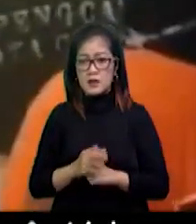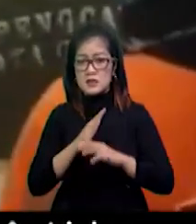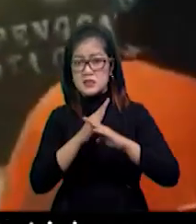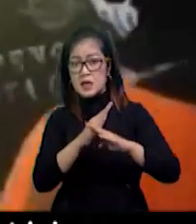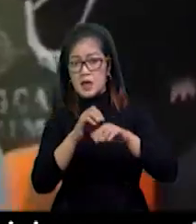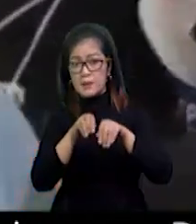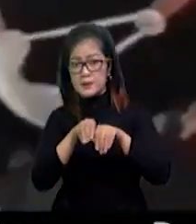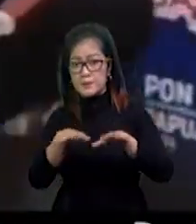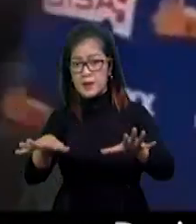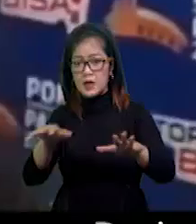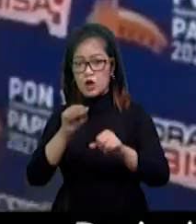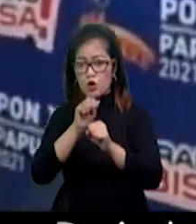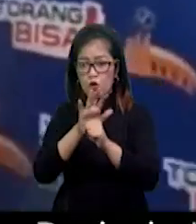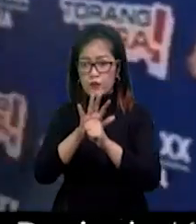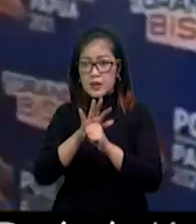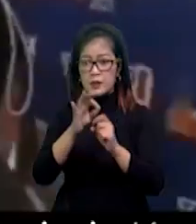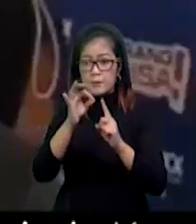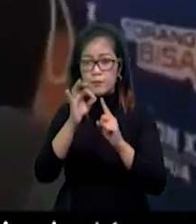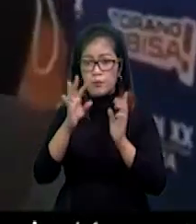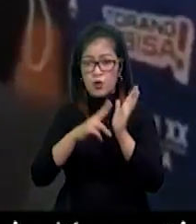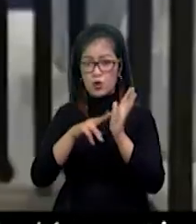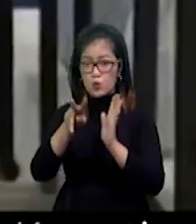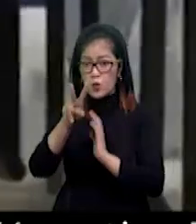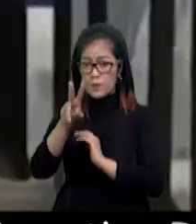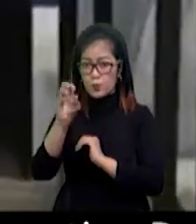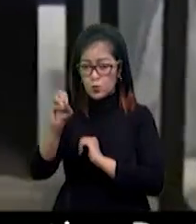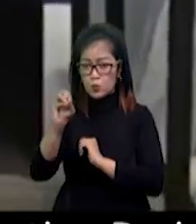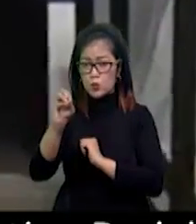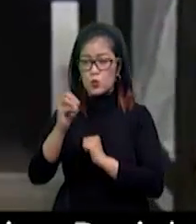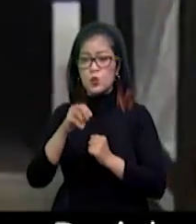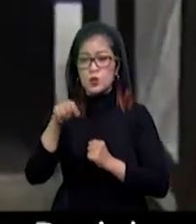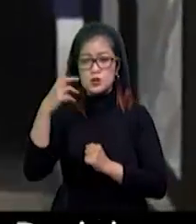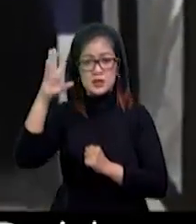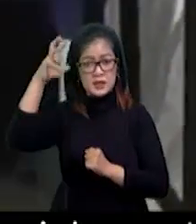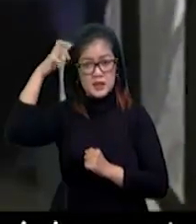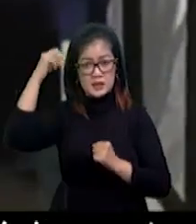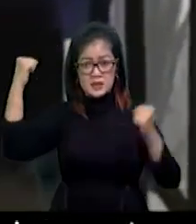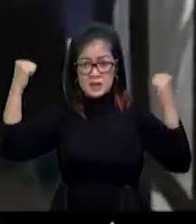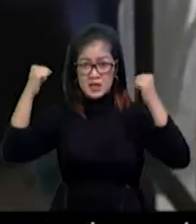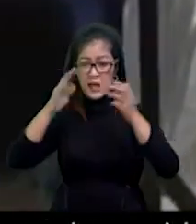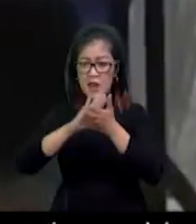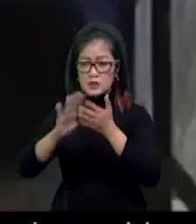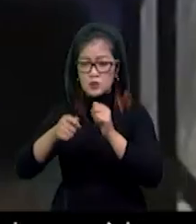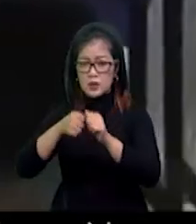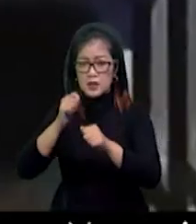COVID-19 di area PON ke-20 Papua, Bidang Kesehatan PP PON Sub Mimika menggelar tes antigen massal sebagai upaya